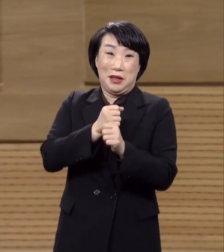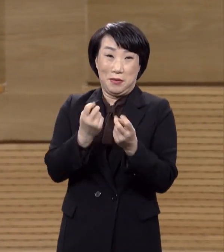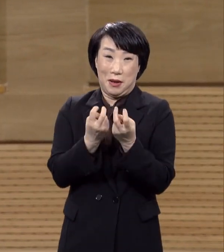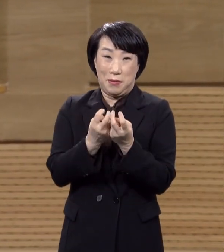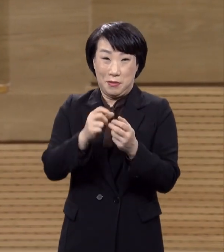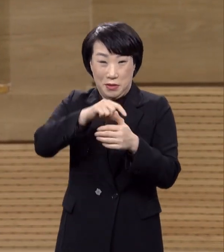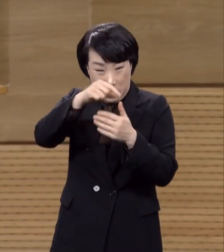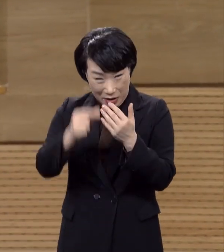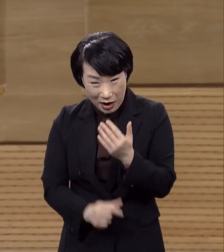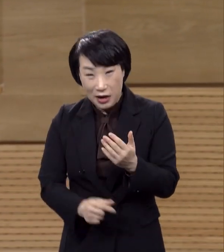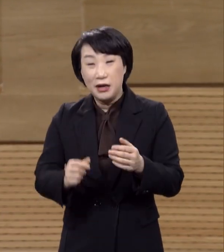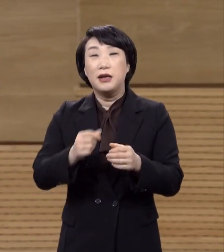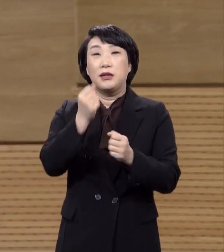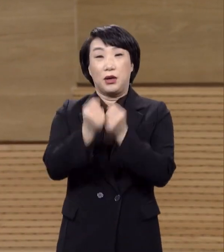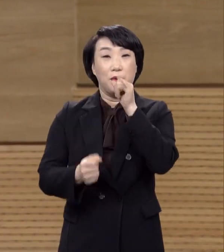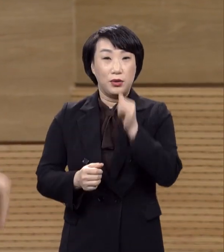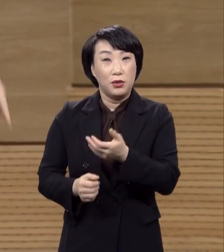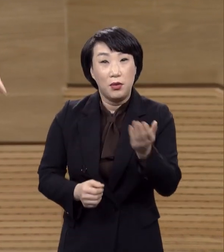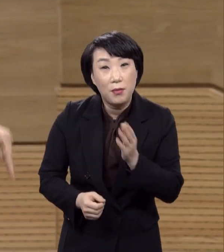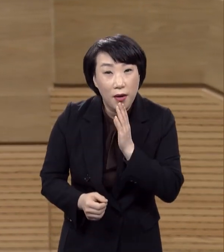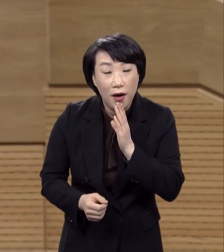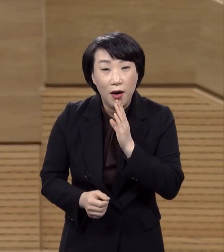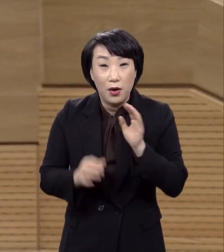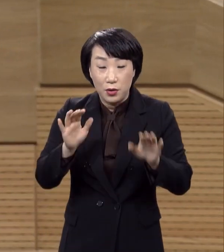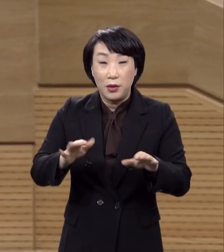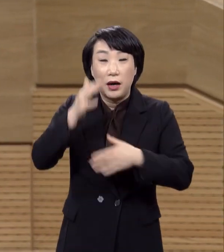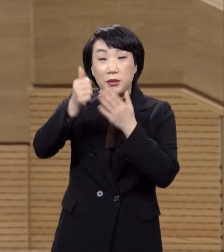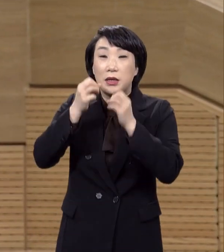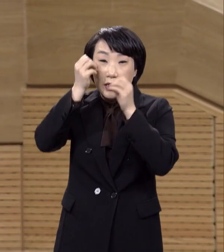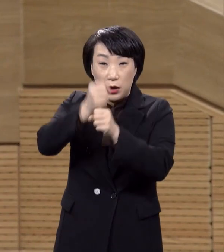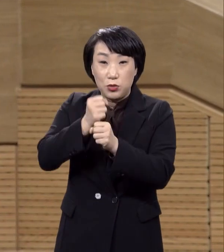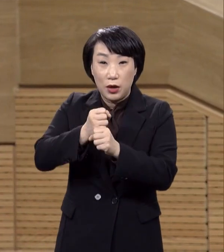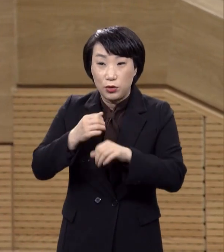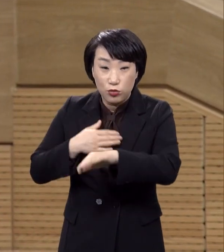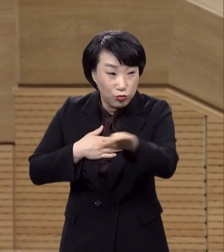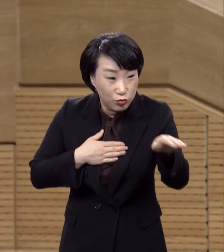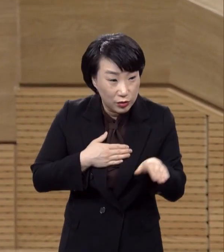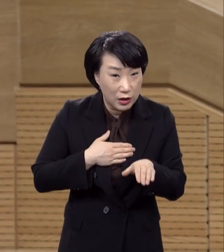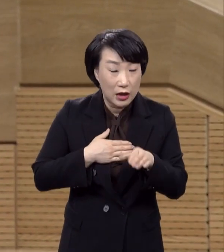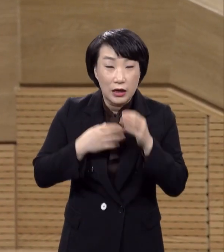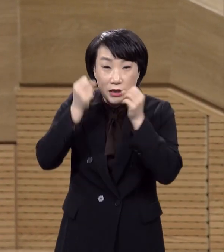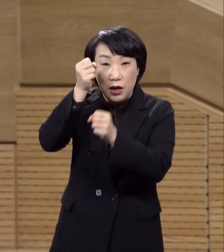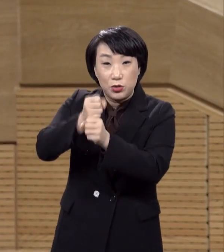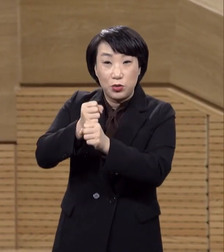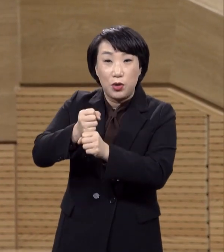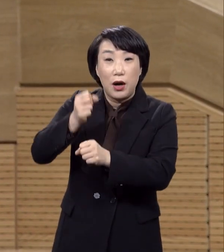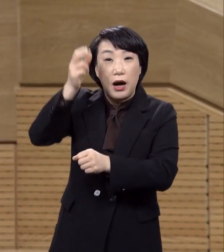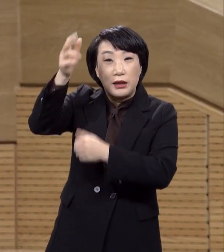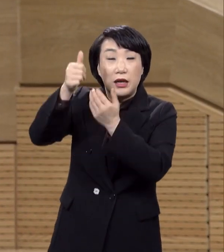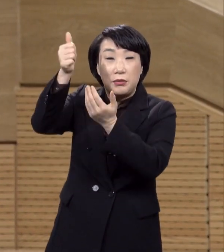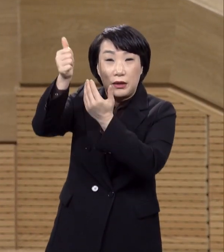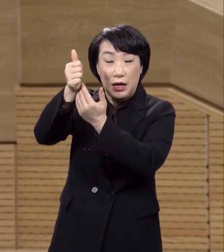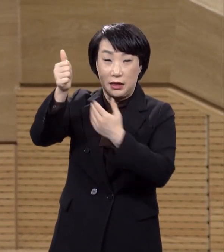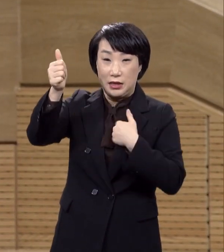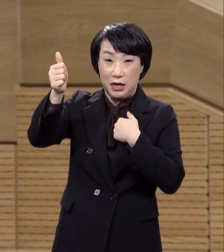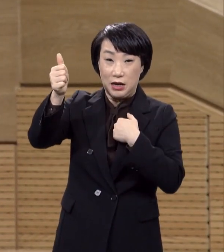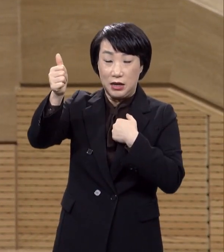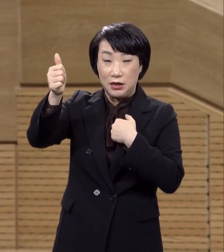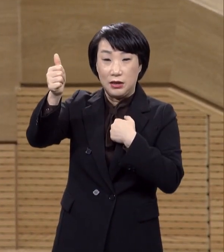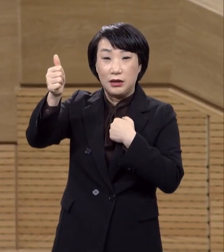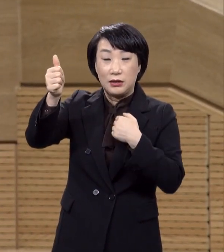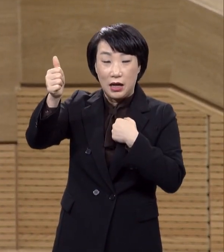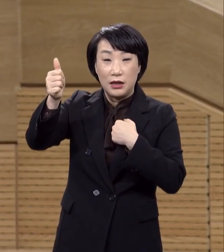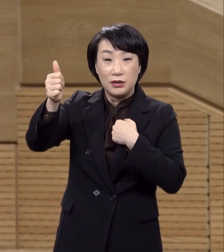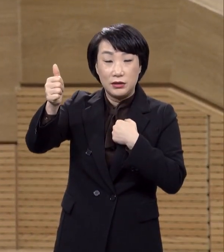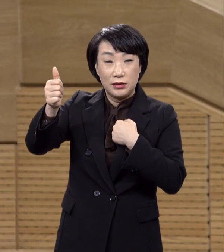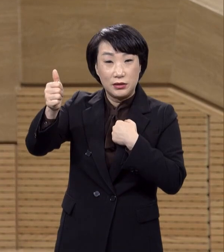설명하셨다 이 말입니다. 그러면 하나님이 창조하시니까 창조한 자에게, 창조자의